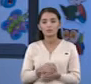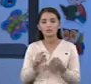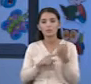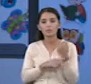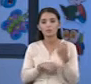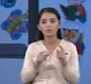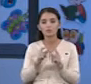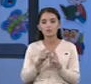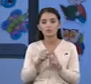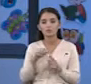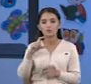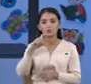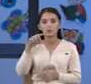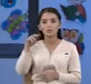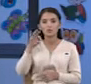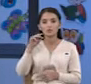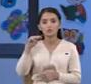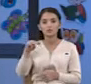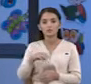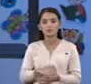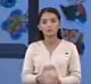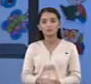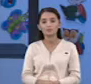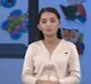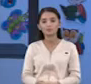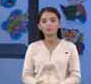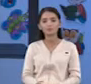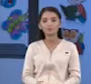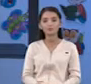И последнее слово – этот.